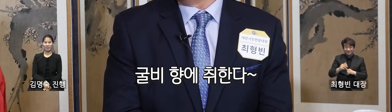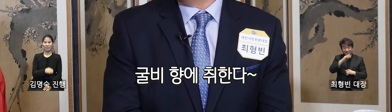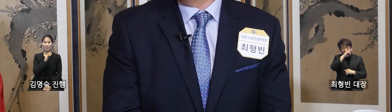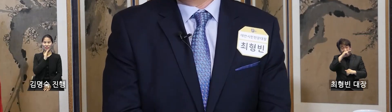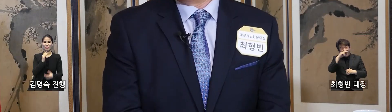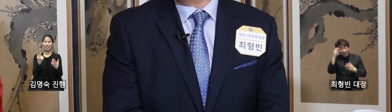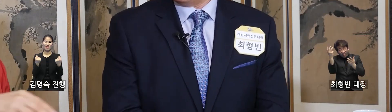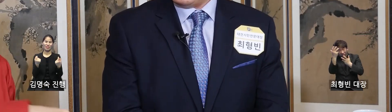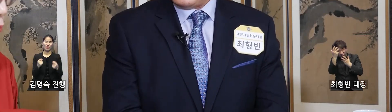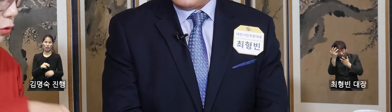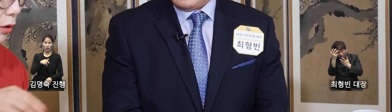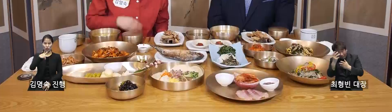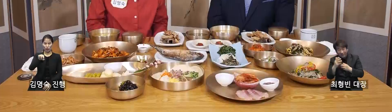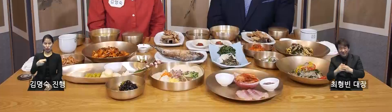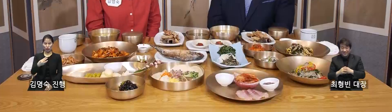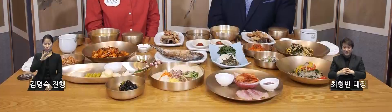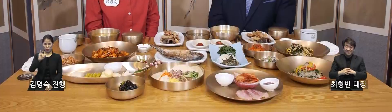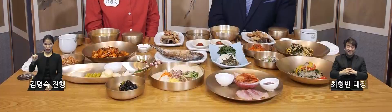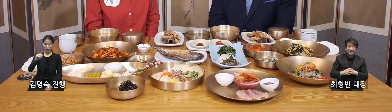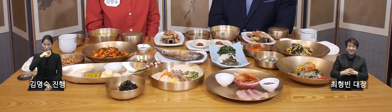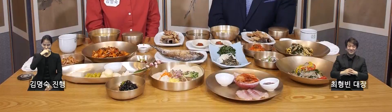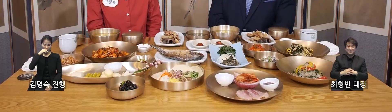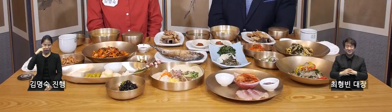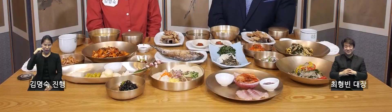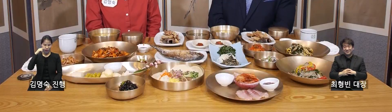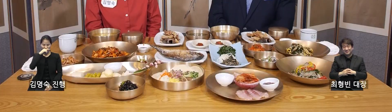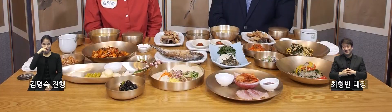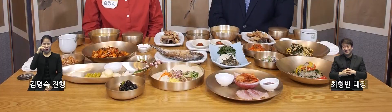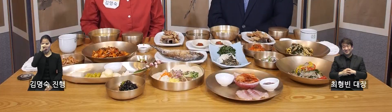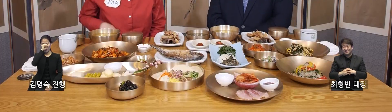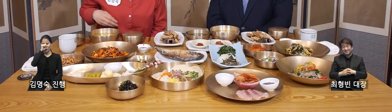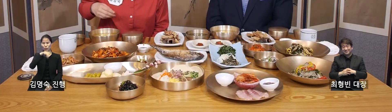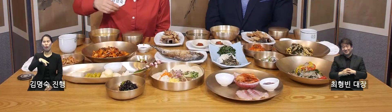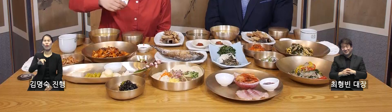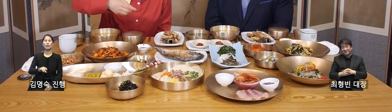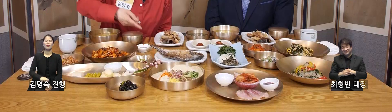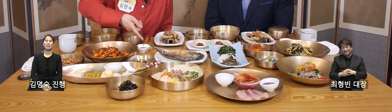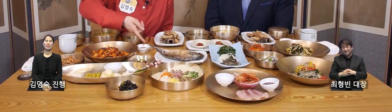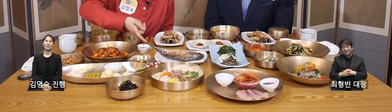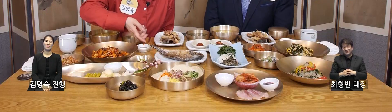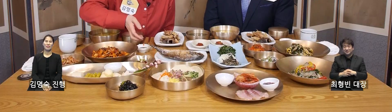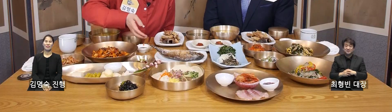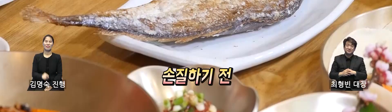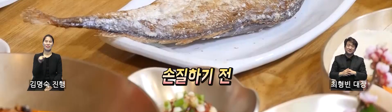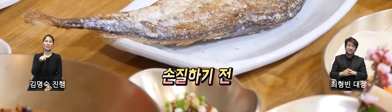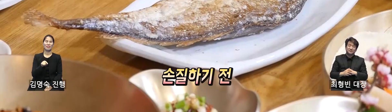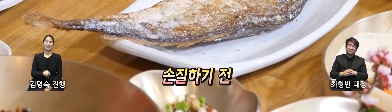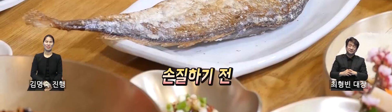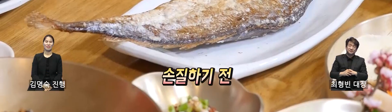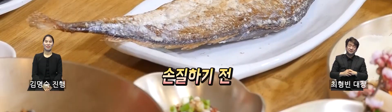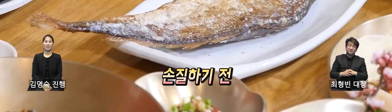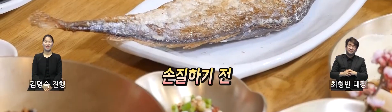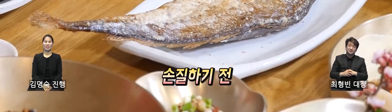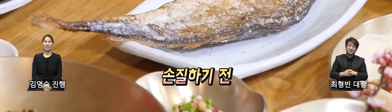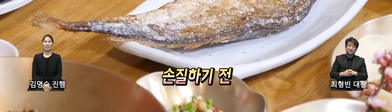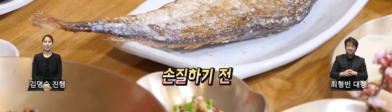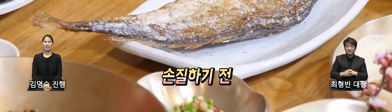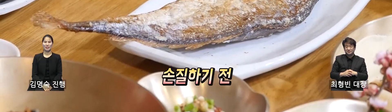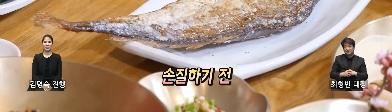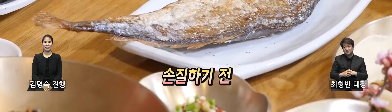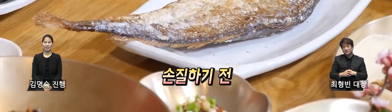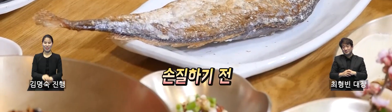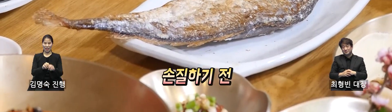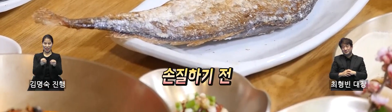하루 굴 비염의 또 취해보고 있는 처음인데요 으 아 이게 인지 그렇죠